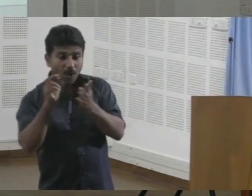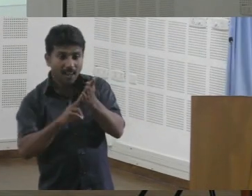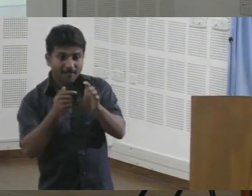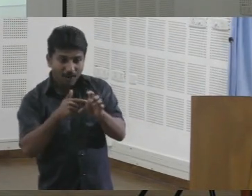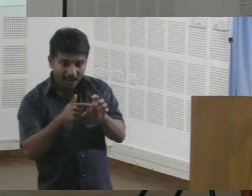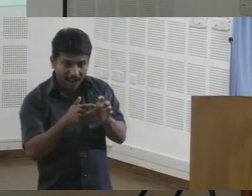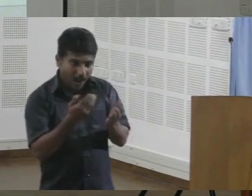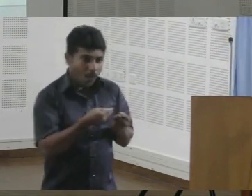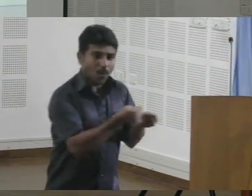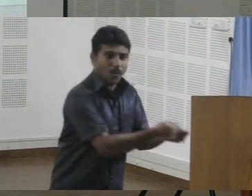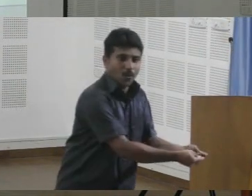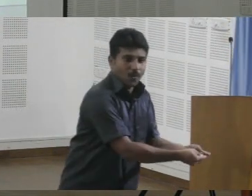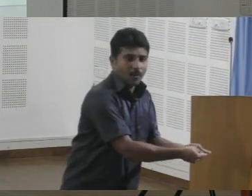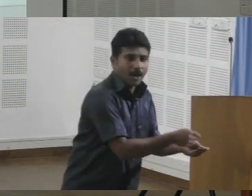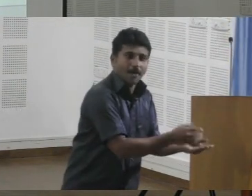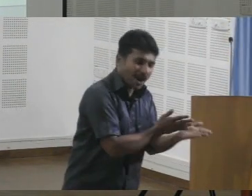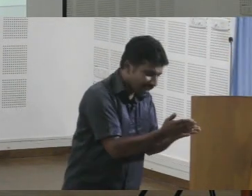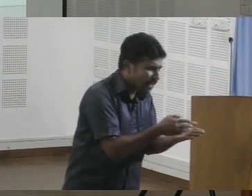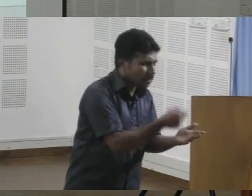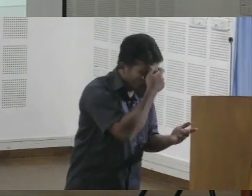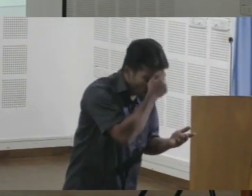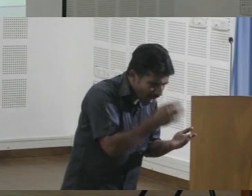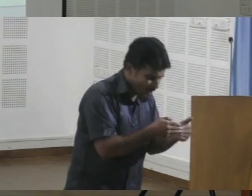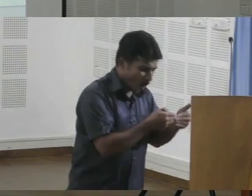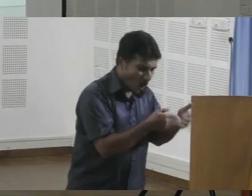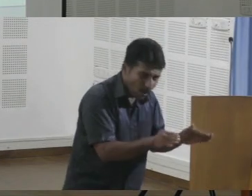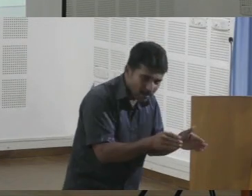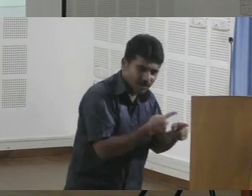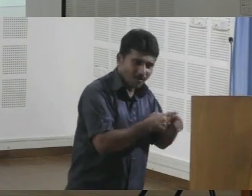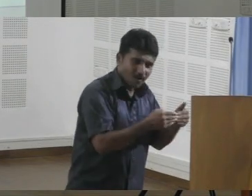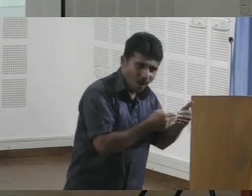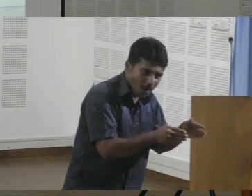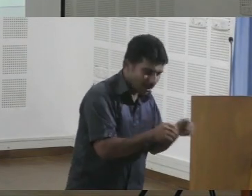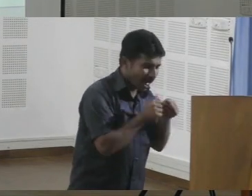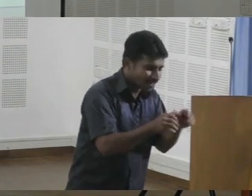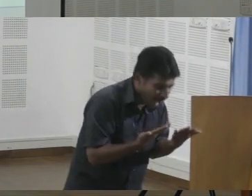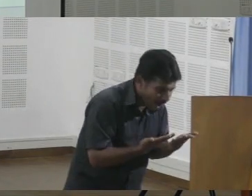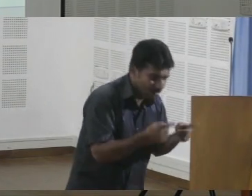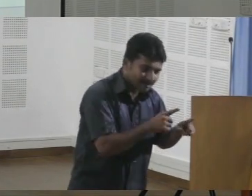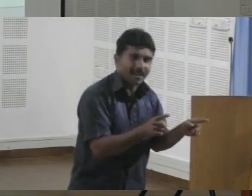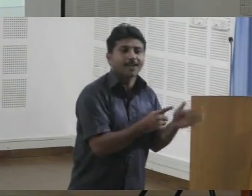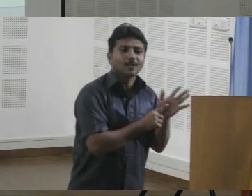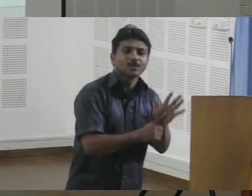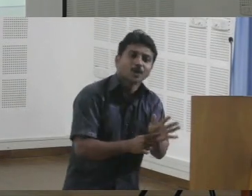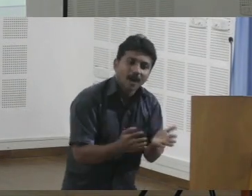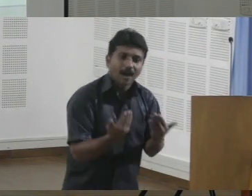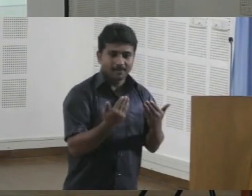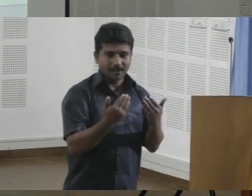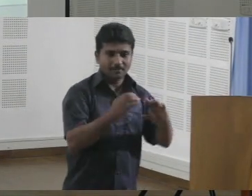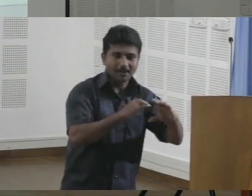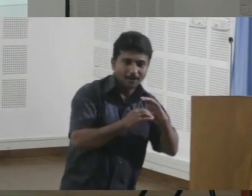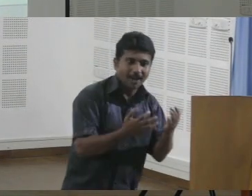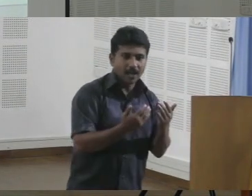പിന്നെ അതേപോലെ അവർ നോൺ വെർബൽ ആയതുകൊണ്ടോ ലിമിറ്റഡ് വേർഡ്സ് ഉള്ളതുകൊണ്ടോ ഒക്കെ ആണ് അവരെപ്പോഴും മാറി